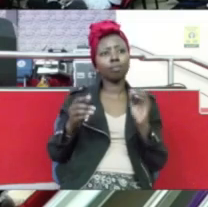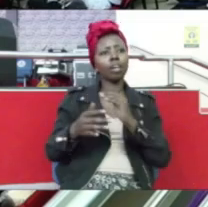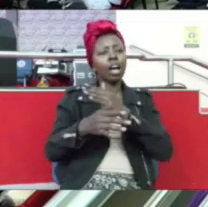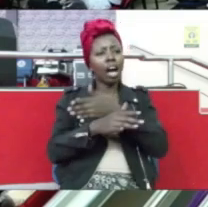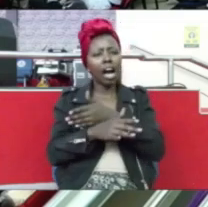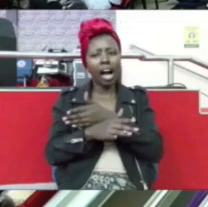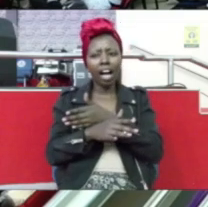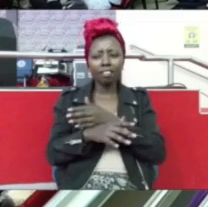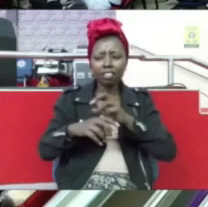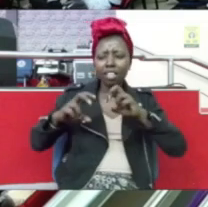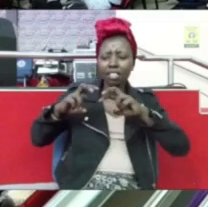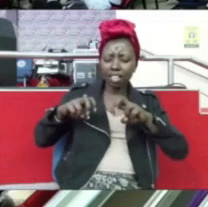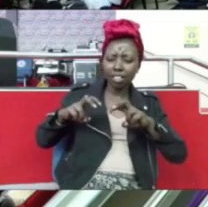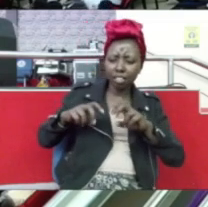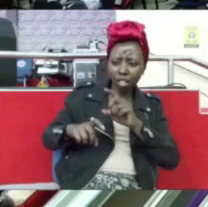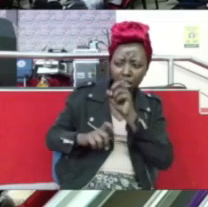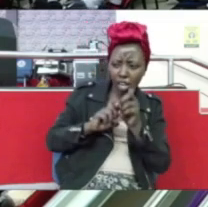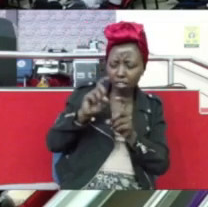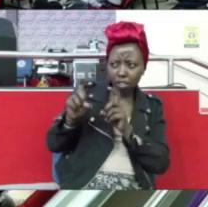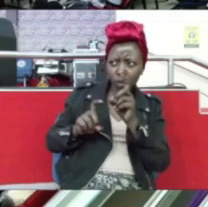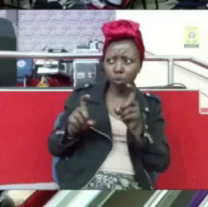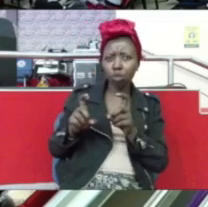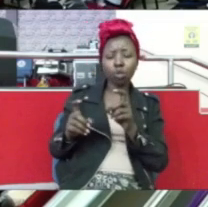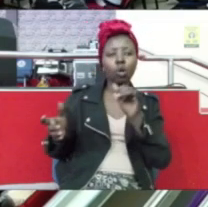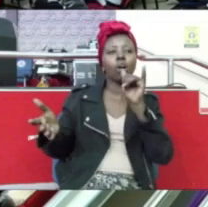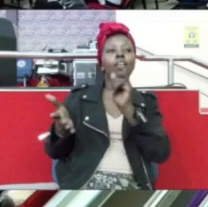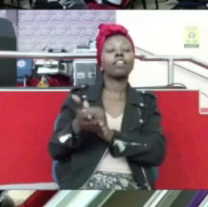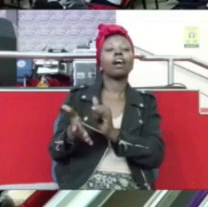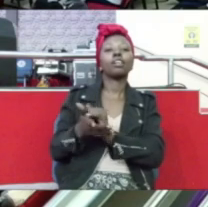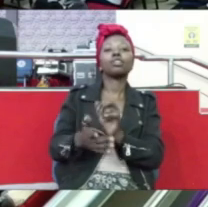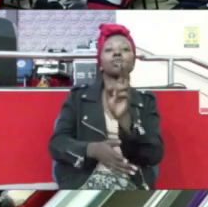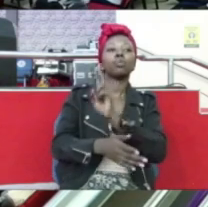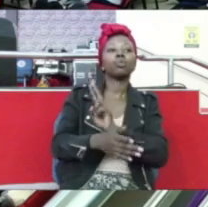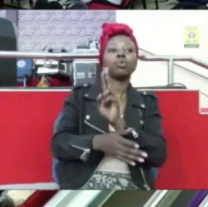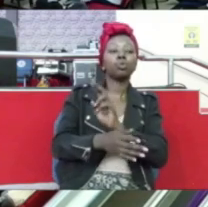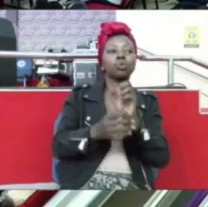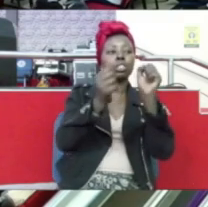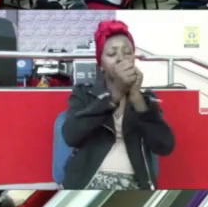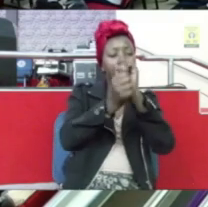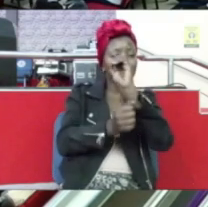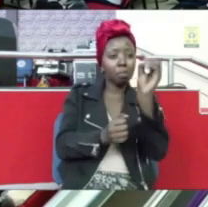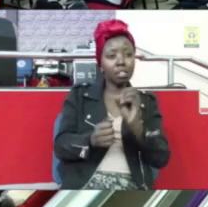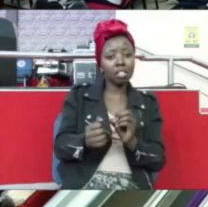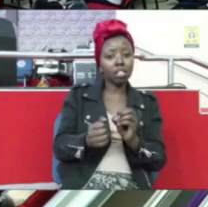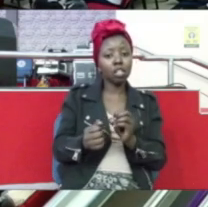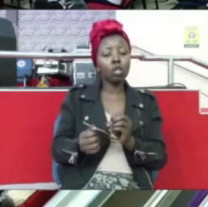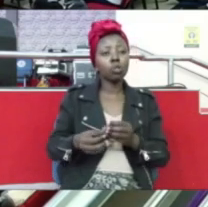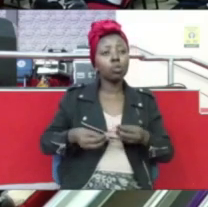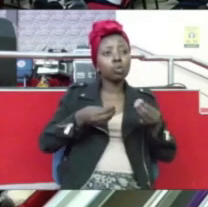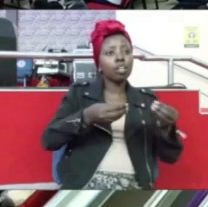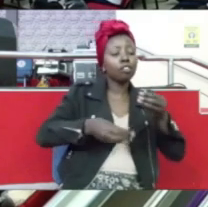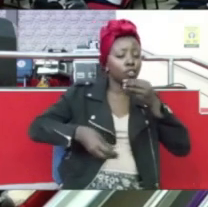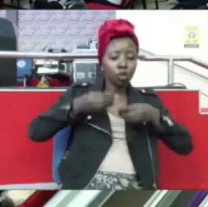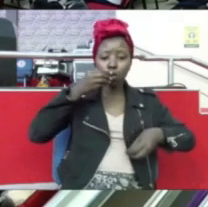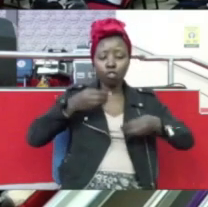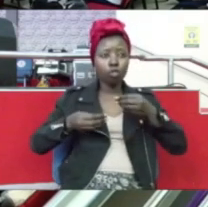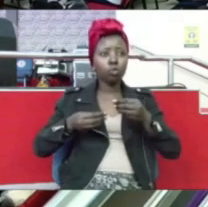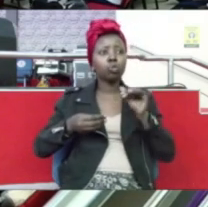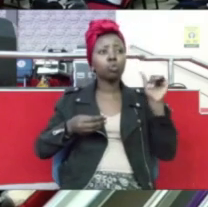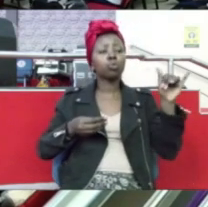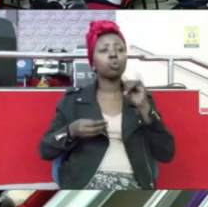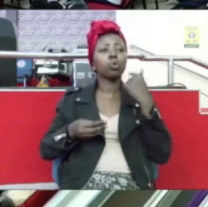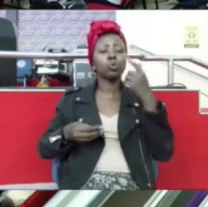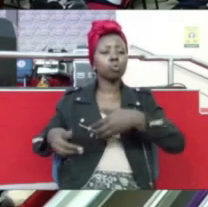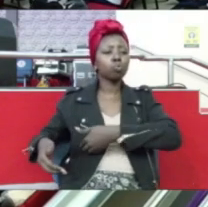vetting, that is the storehouse where we will get what will feed them. Tukiangalia huyo mtu ndio tutaweza kupata kitu